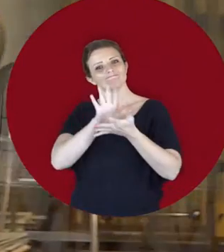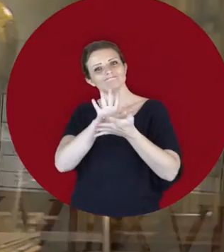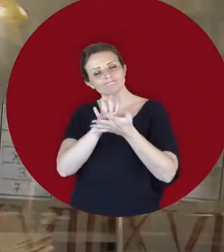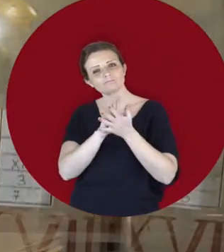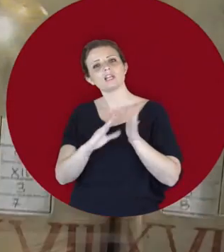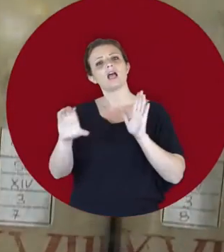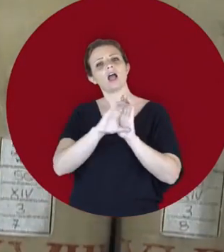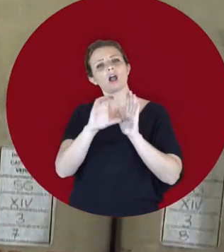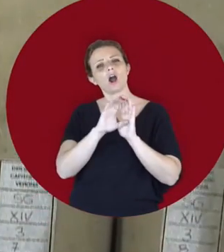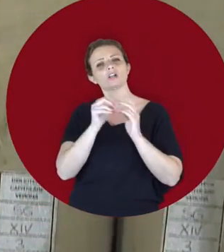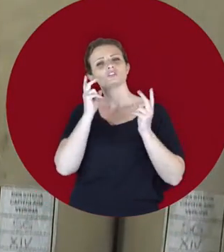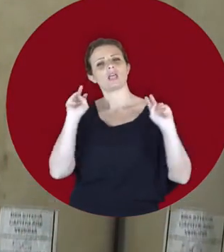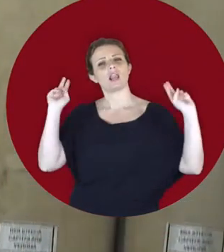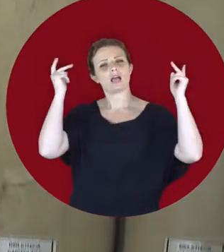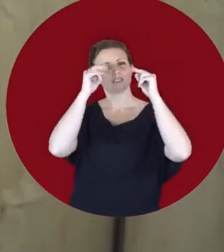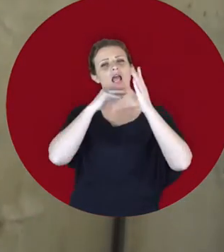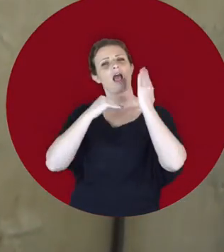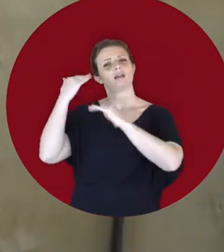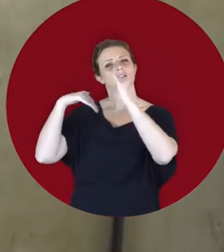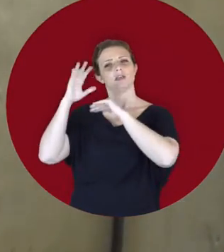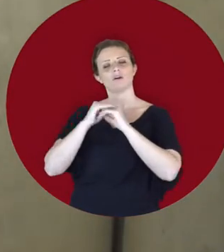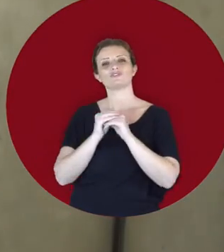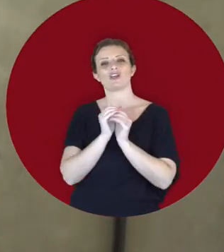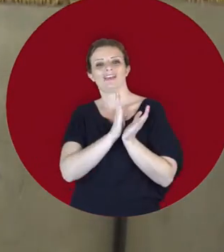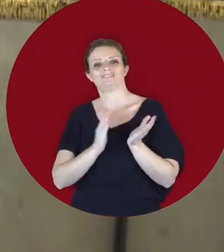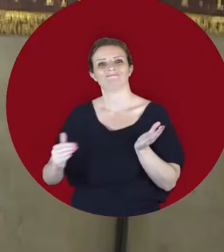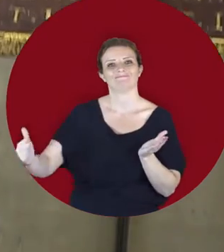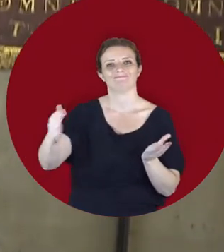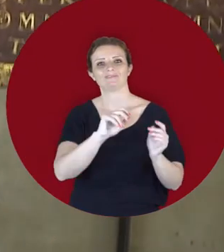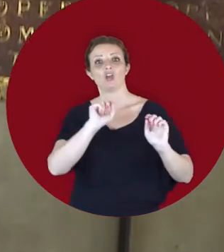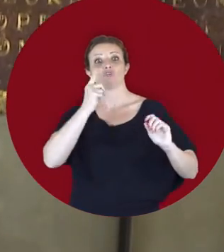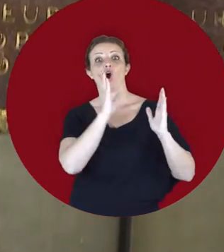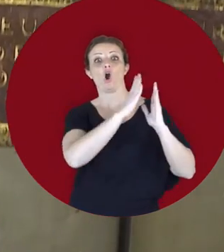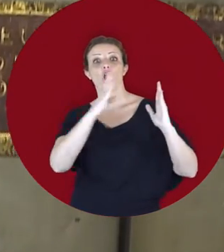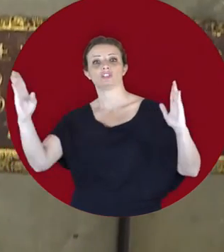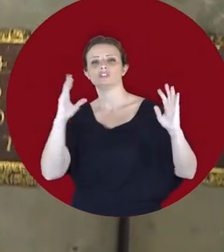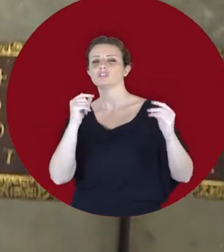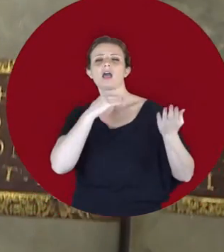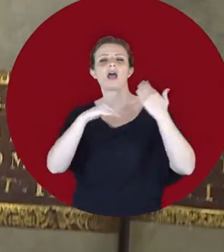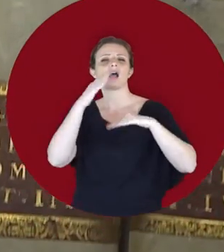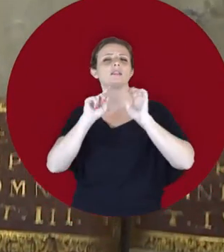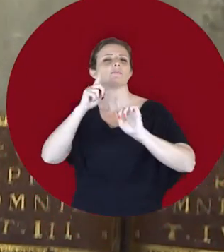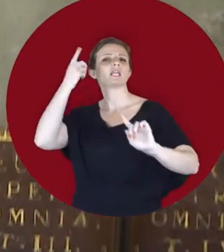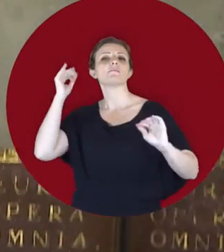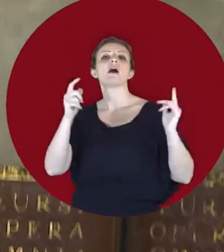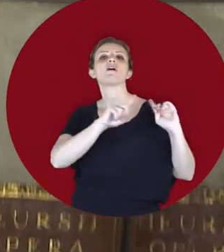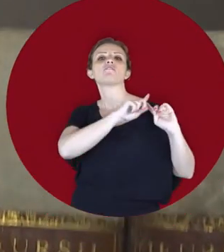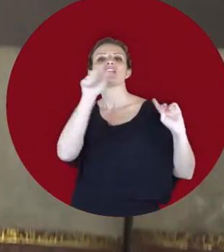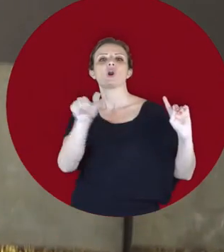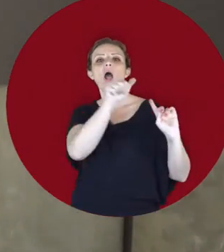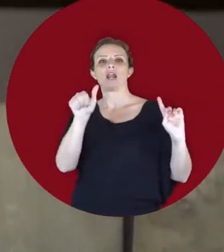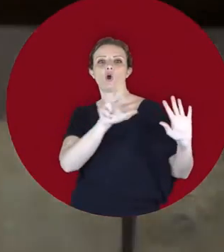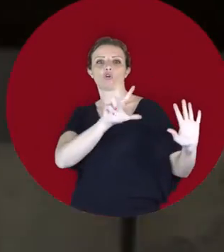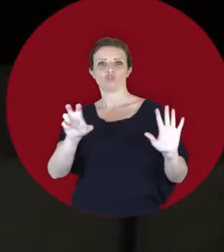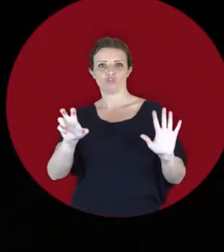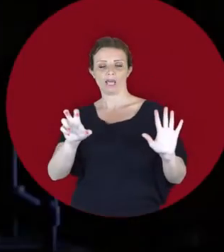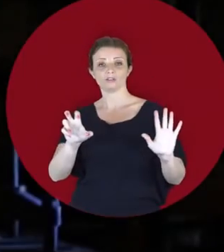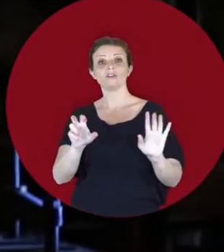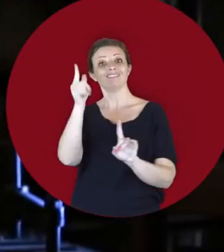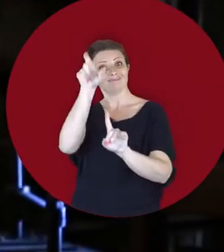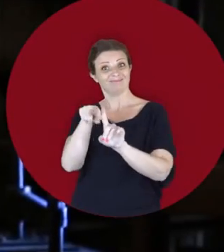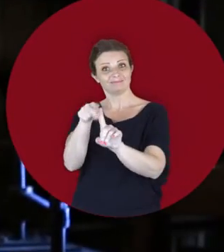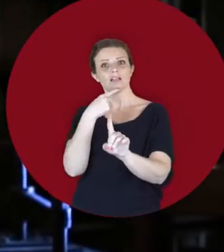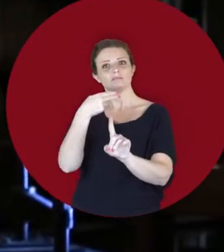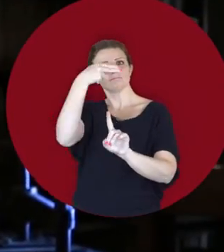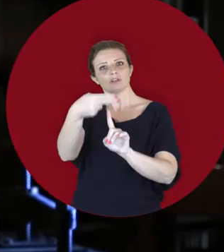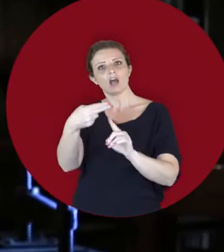Codices Latini Antiquiores, raccolta in 12 volumi dei più antichi esempi conservati sino all'anno 800, definì il codice